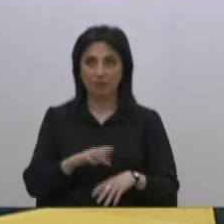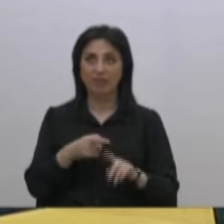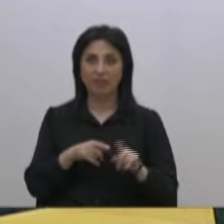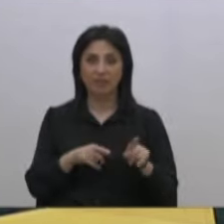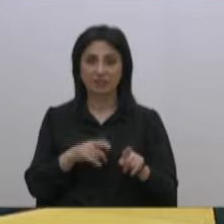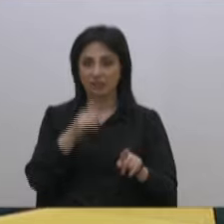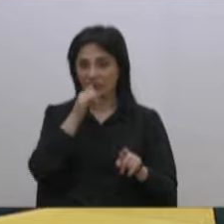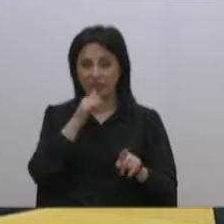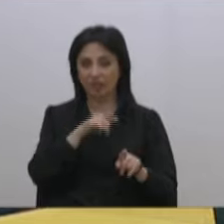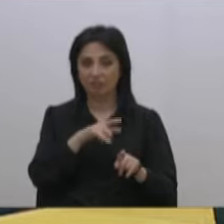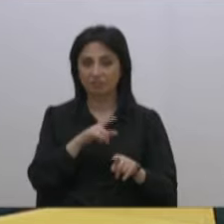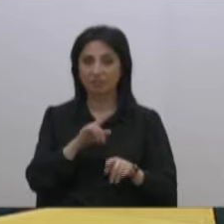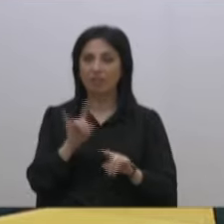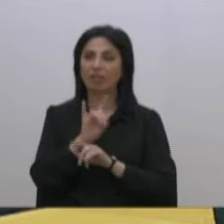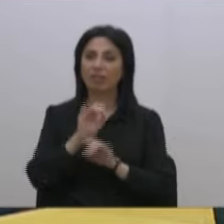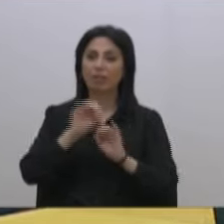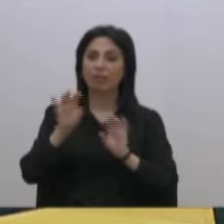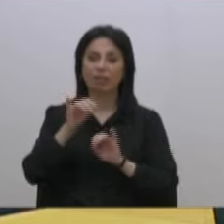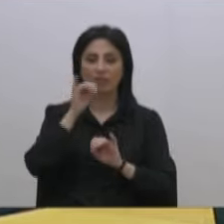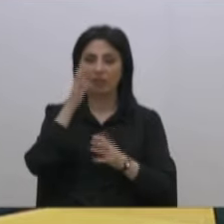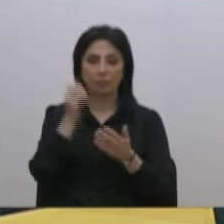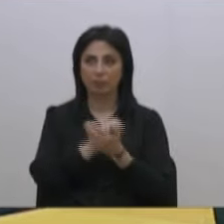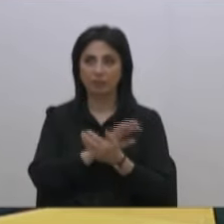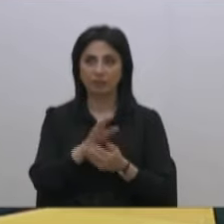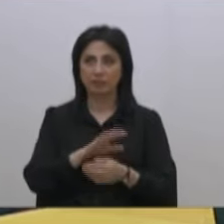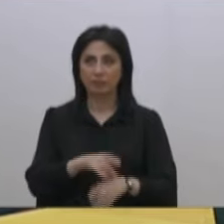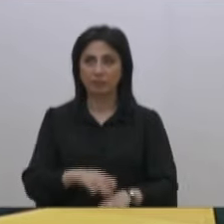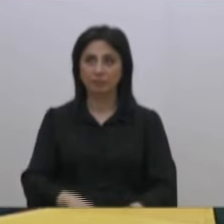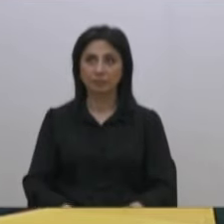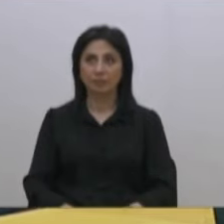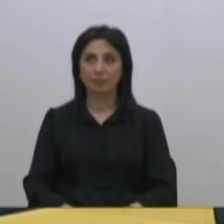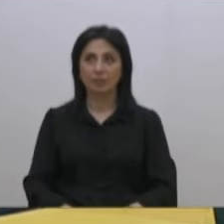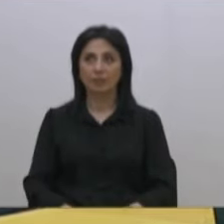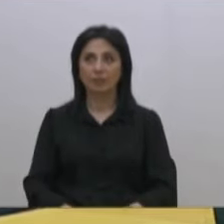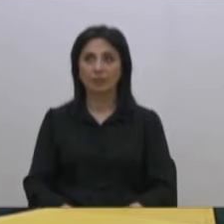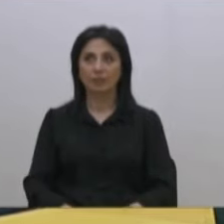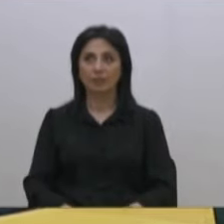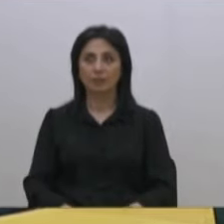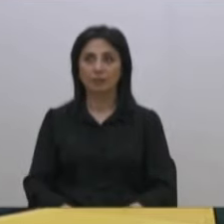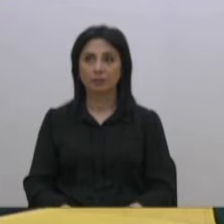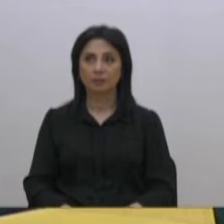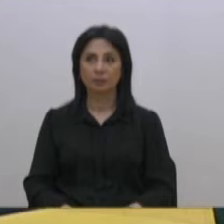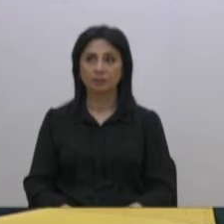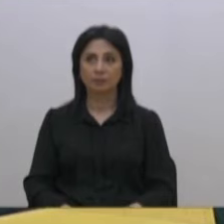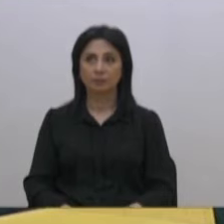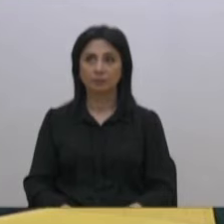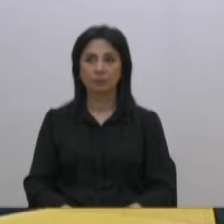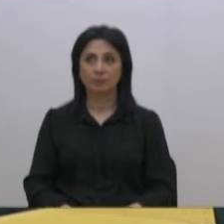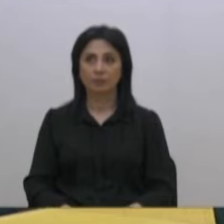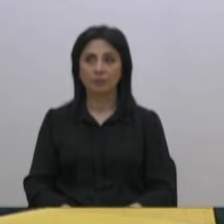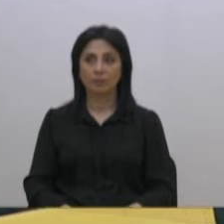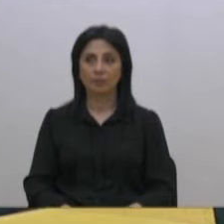ესეც კიდევ ერთი ობიექტური ინდიკატორია და რა თქმა უნდა, ამის ზრდაც ქვეყნის განვითარებაზე მიუთითებს. წუთნახევარი რომ